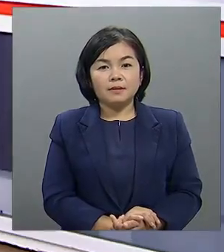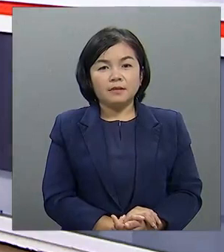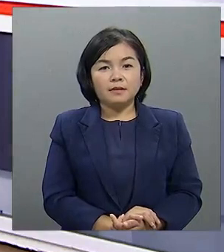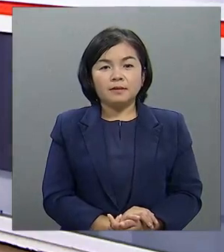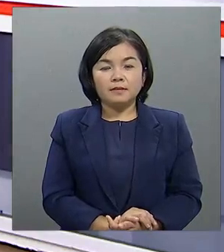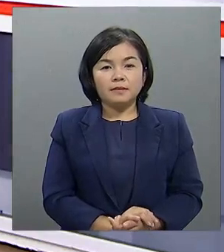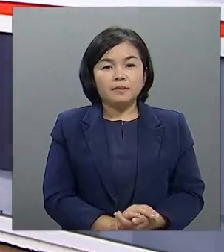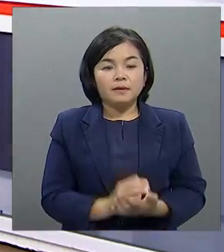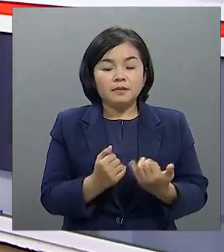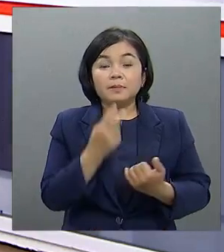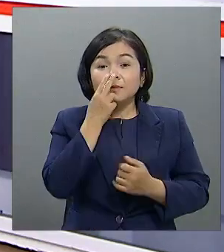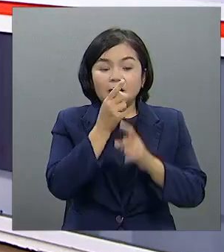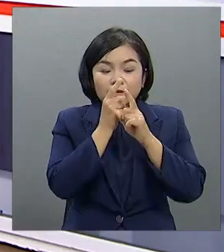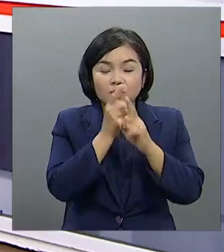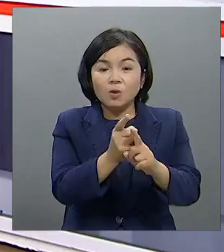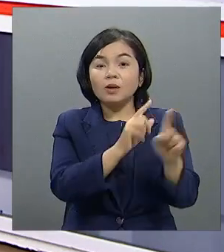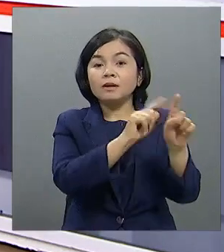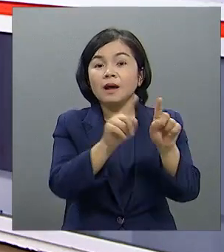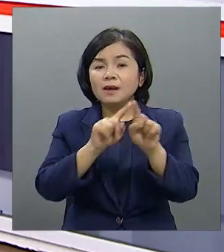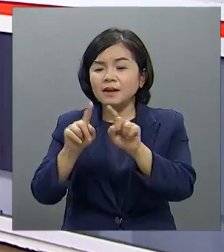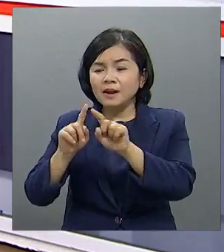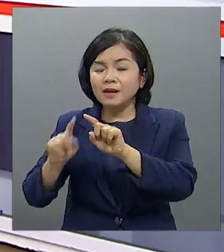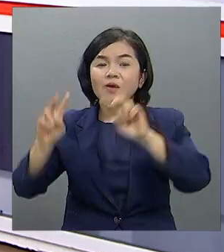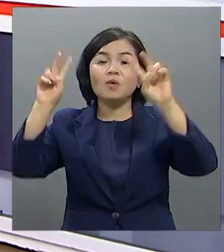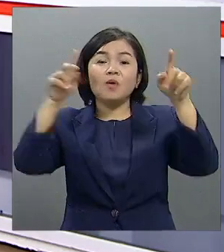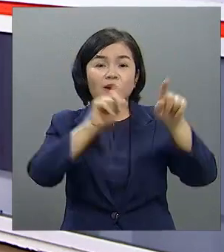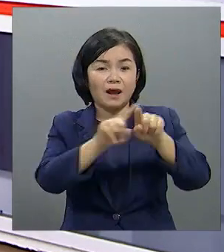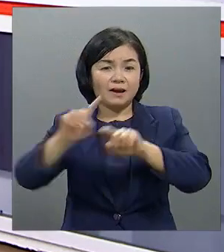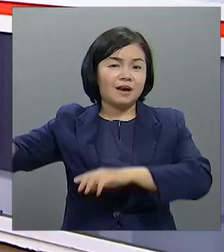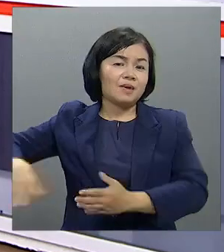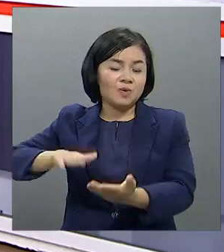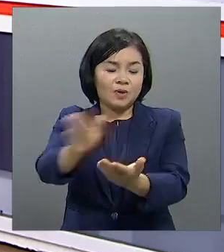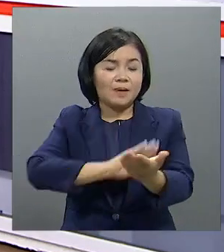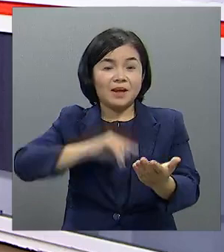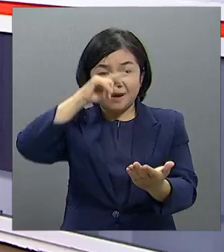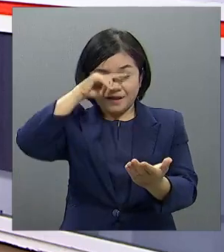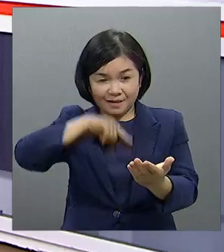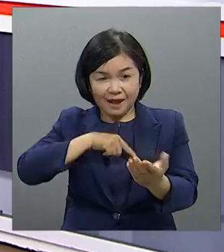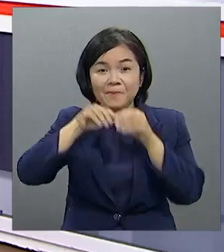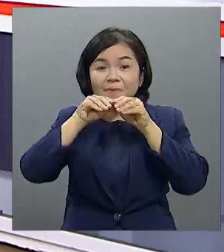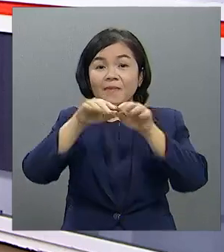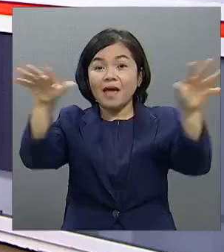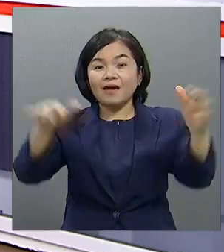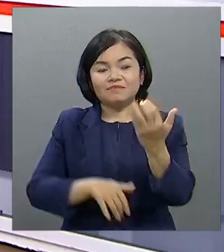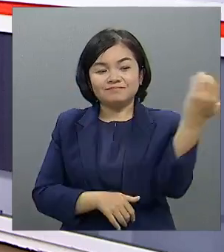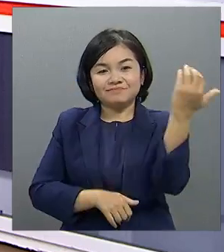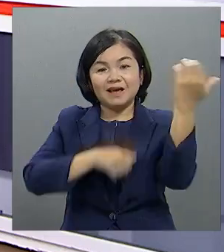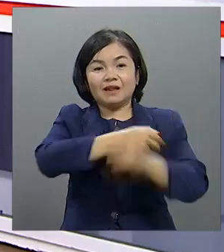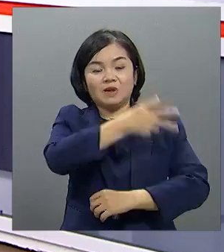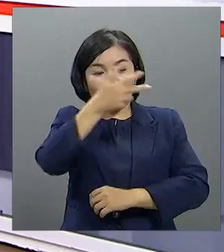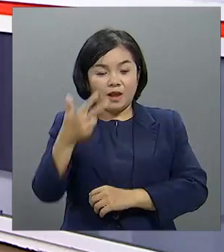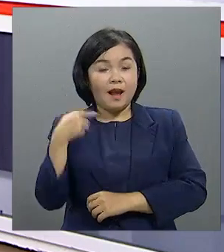กลับมาติดตามช่วงสีสันวาไรตี้กับหลากหลายเรื่องราวทั่วไทยพร้อมเสิร์ฟให้คุณผู้ชมผ่านทางหน้าจอของไทย PBS นะครับใครติดตามผ่านท